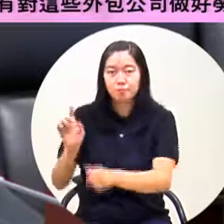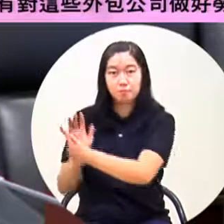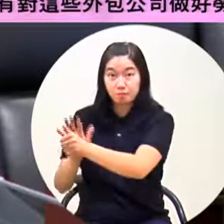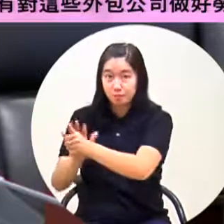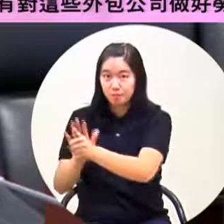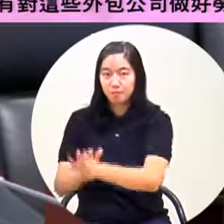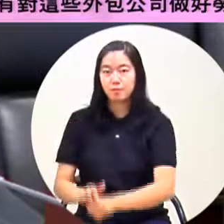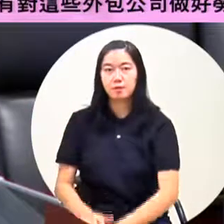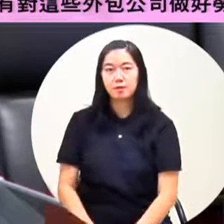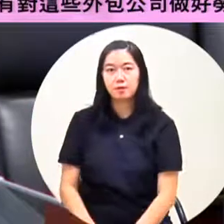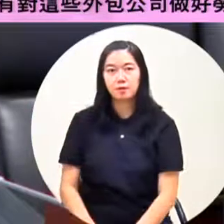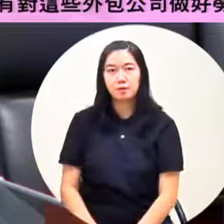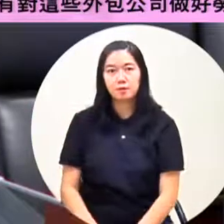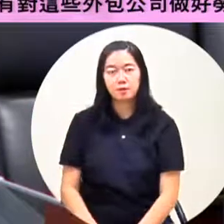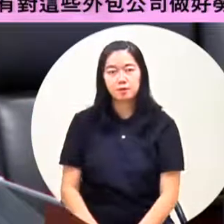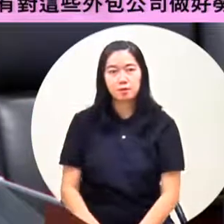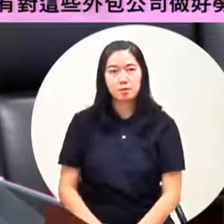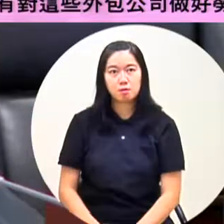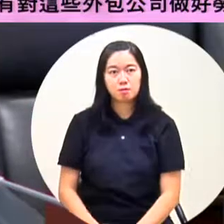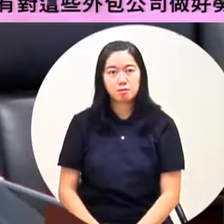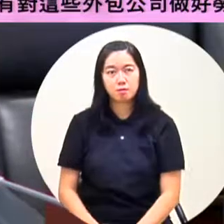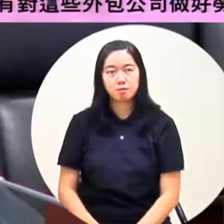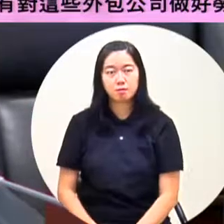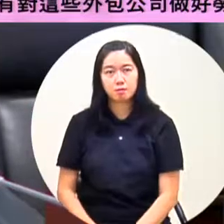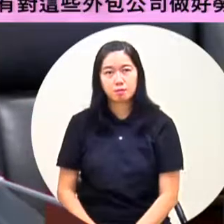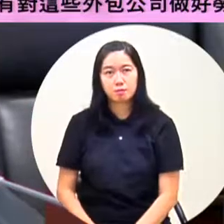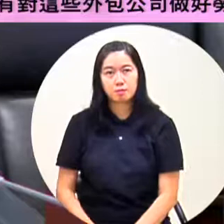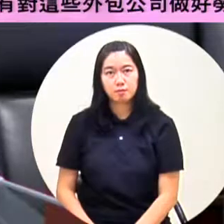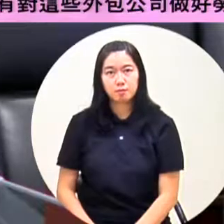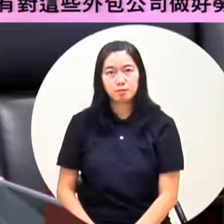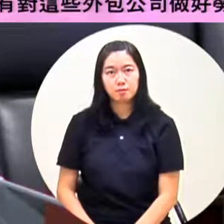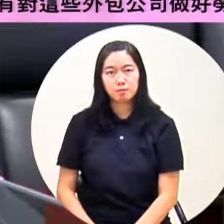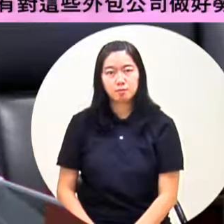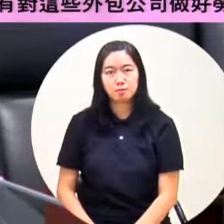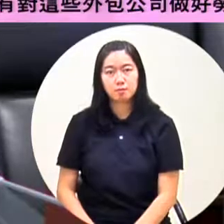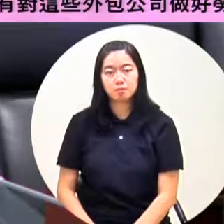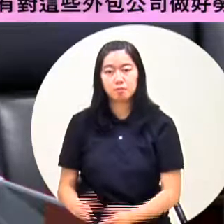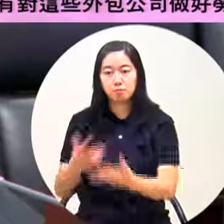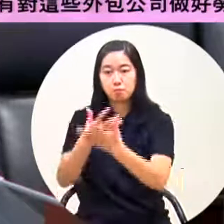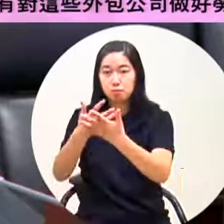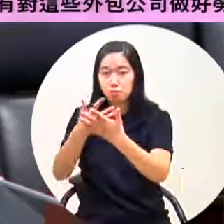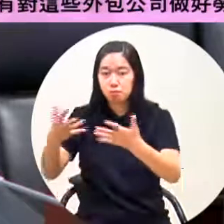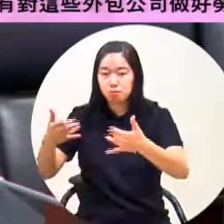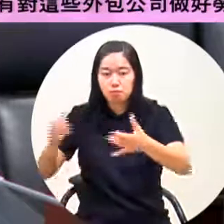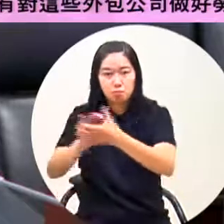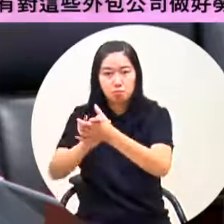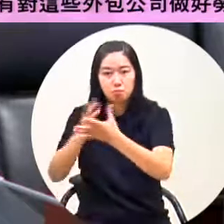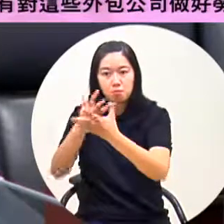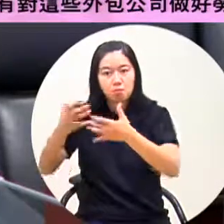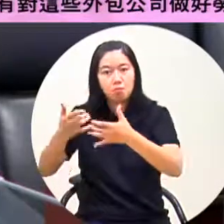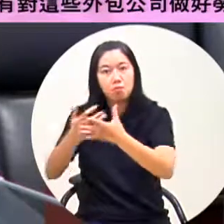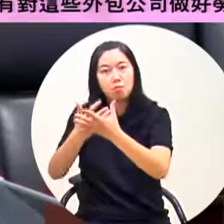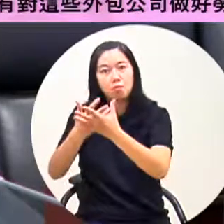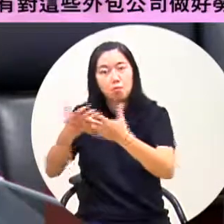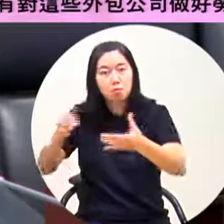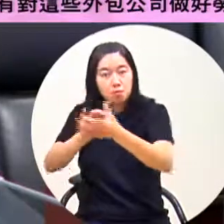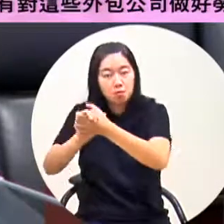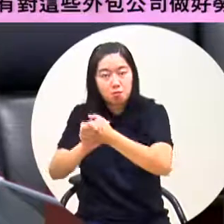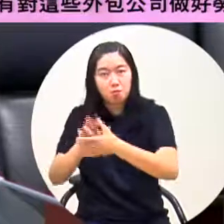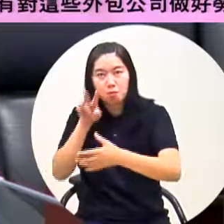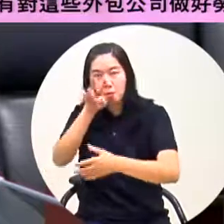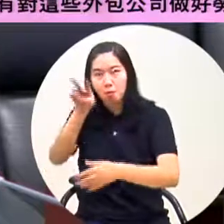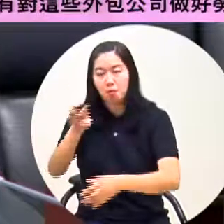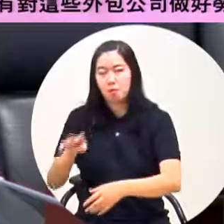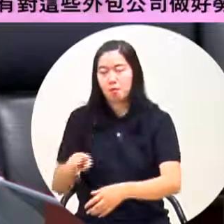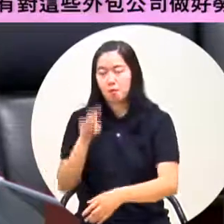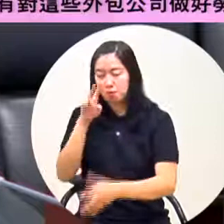有为什么引起这么多的反应？还有一些劳工80%都对我们劳工局非常有怨言，